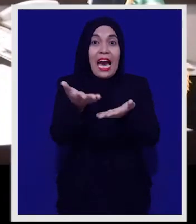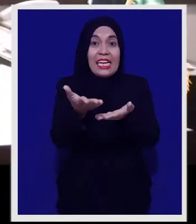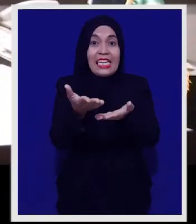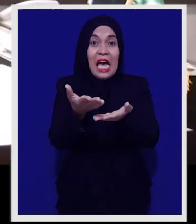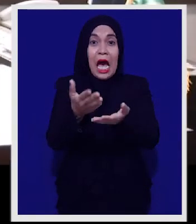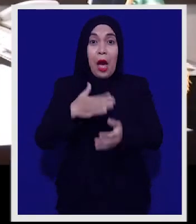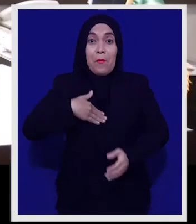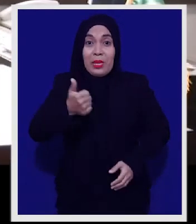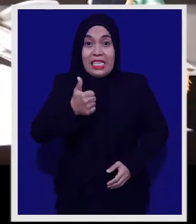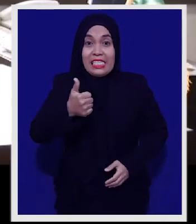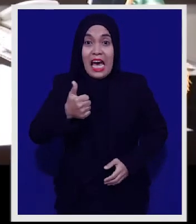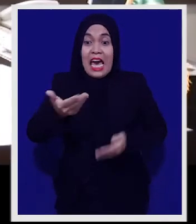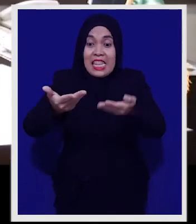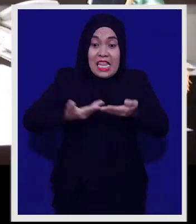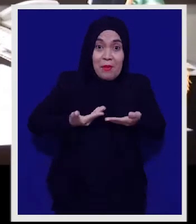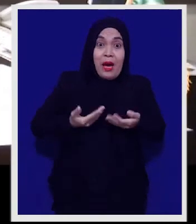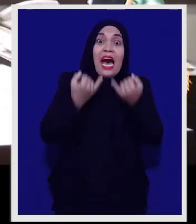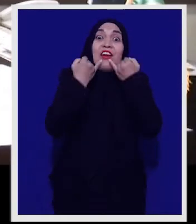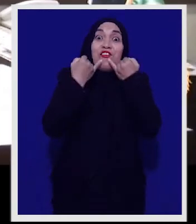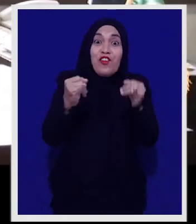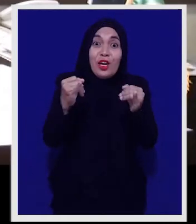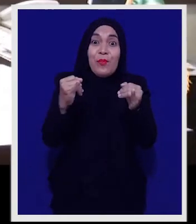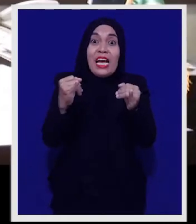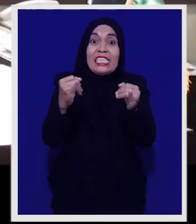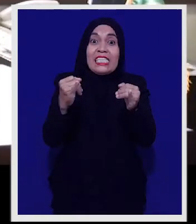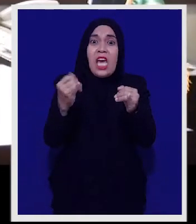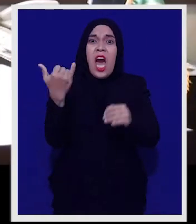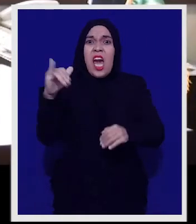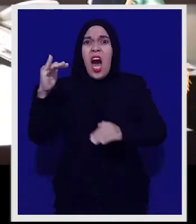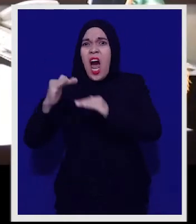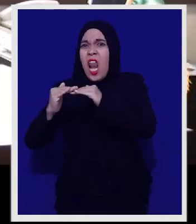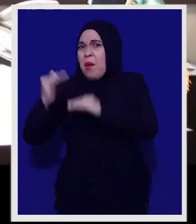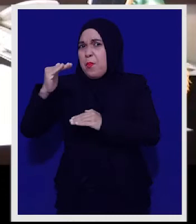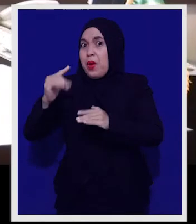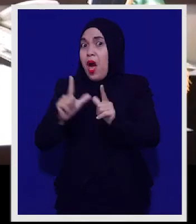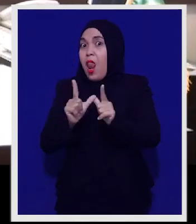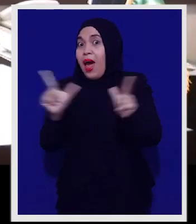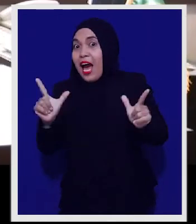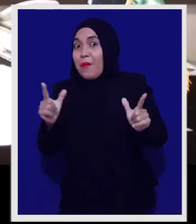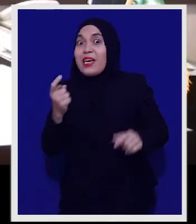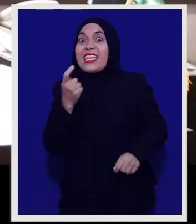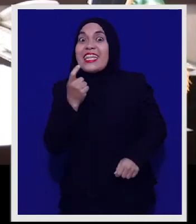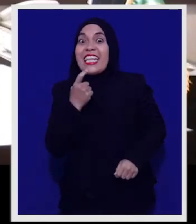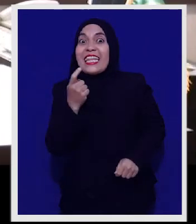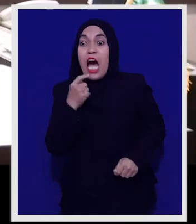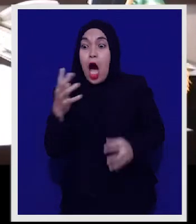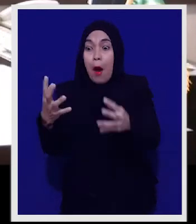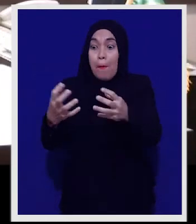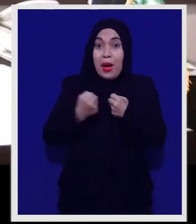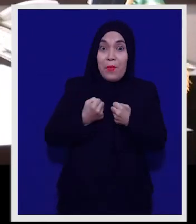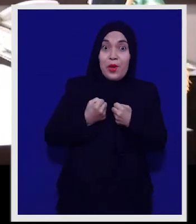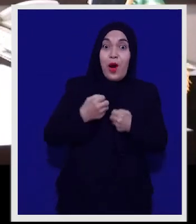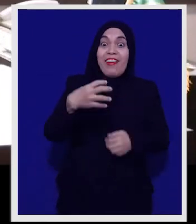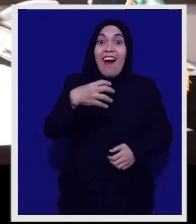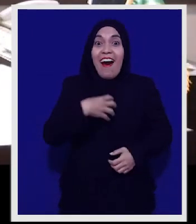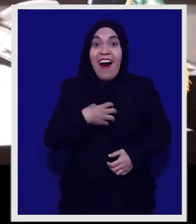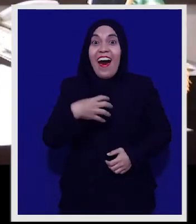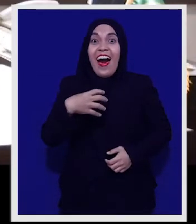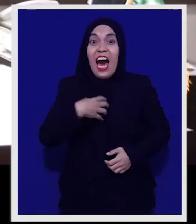Ikam dapat mendapatkan informasi nang lebih lengkap tentang pemenuhan hak-hak